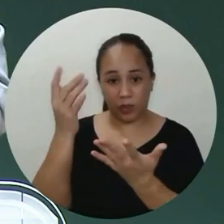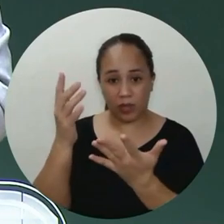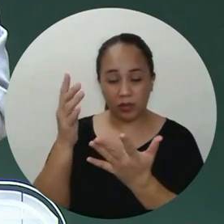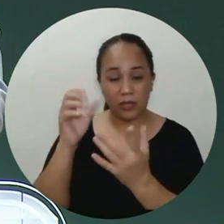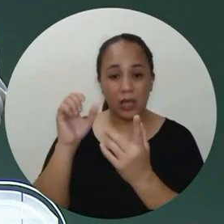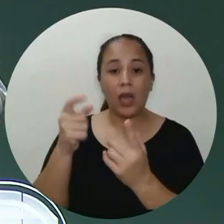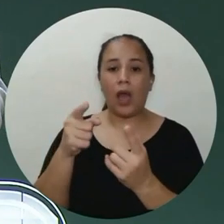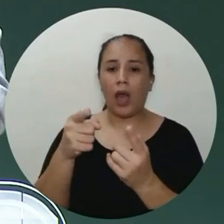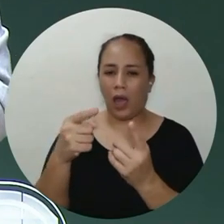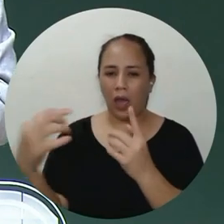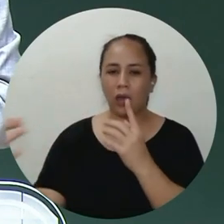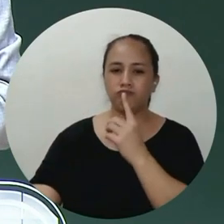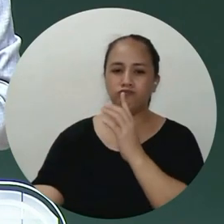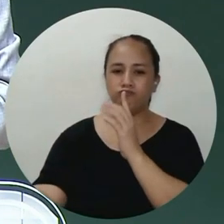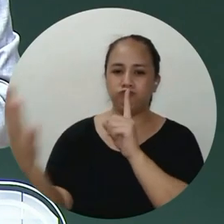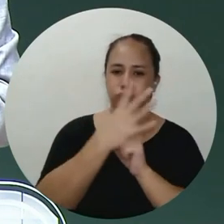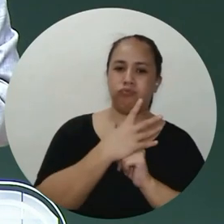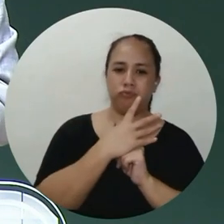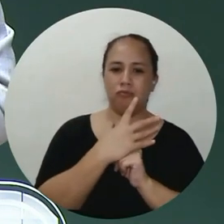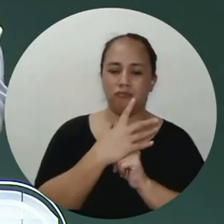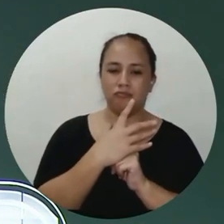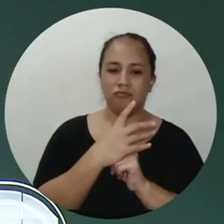attacked. 자, 여러분